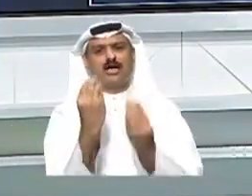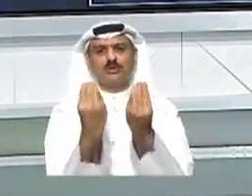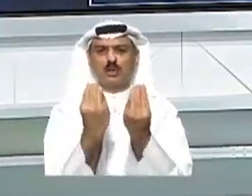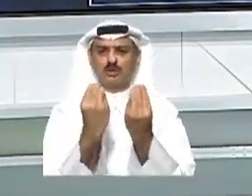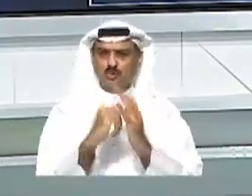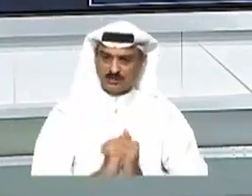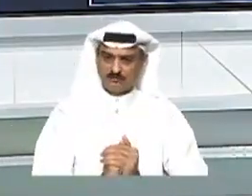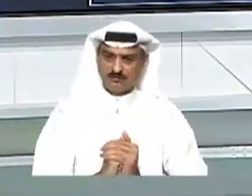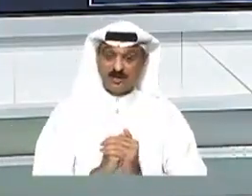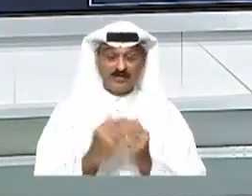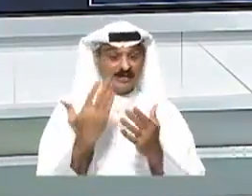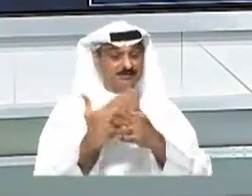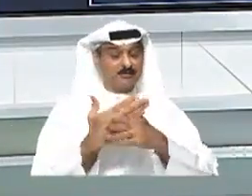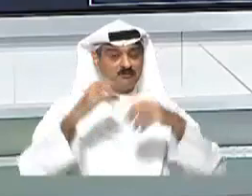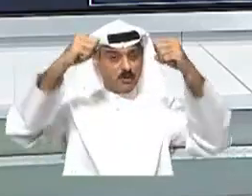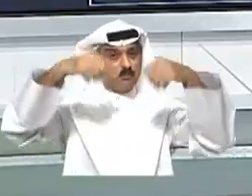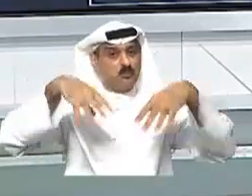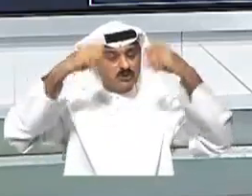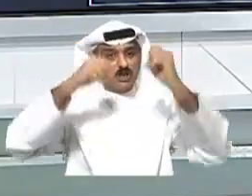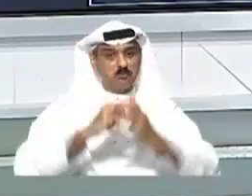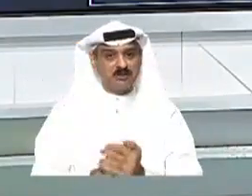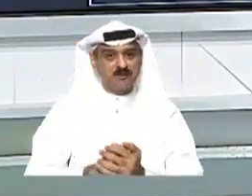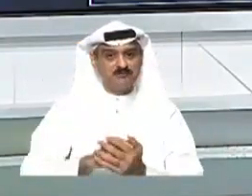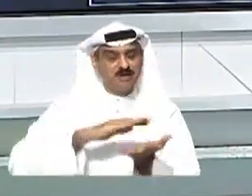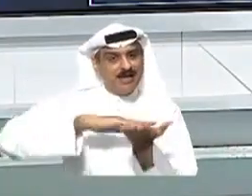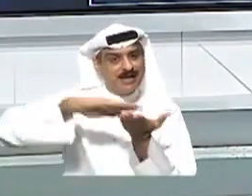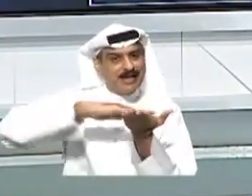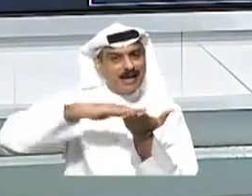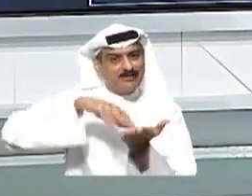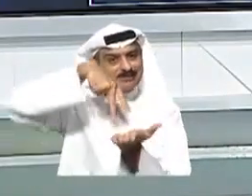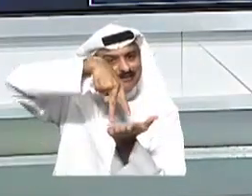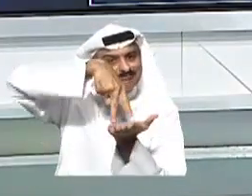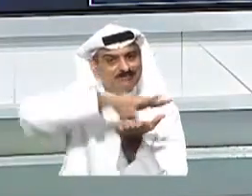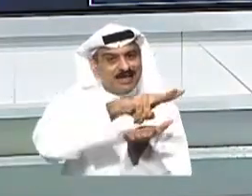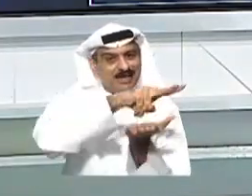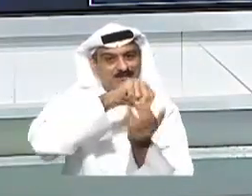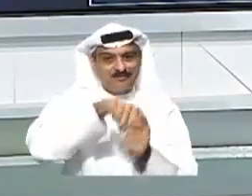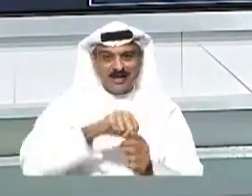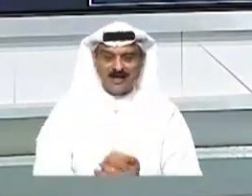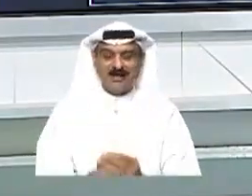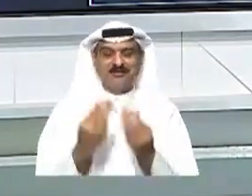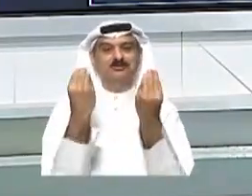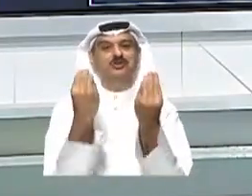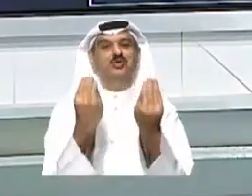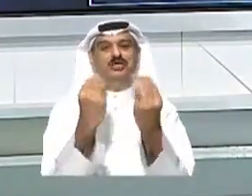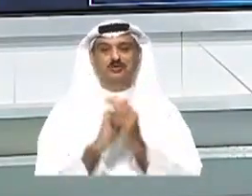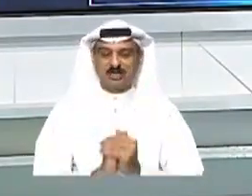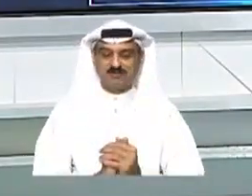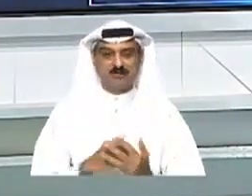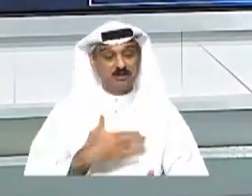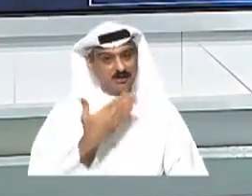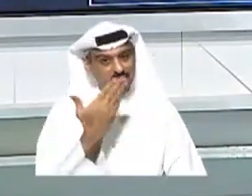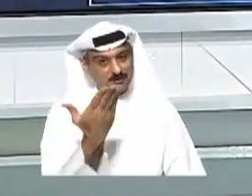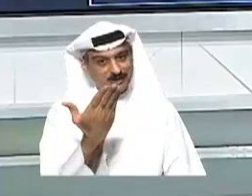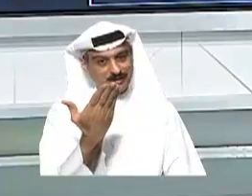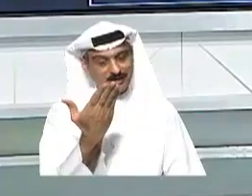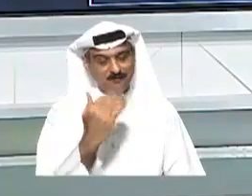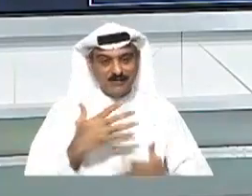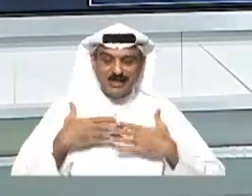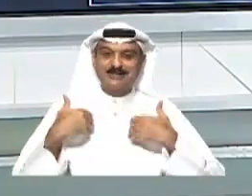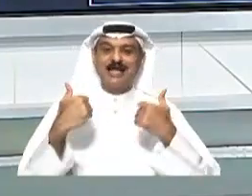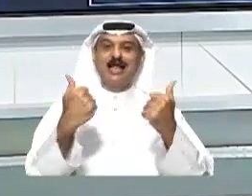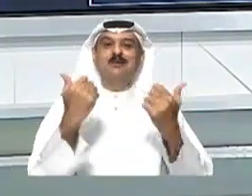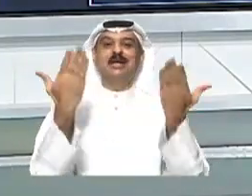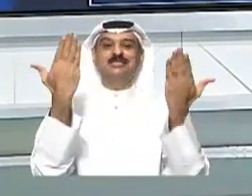الأجواء الممطرة، خاصة أن قد تكون بعض الطرقات زلقة خلال هذه الأيام، مع تمنياتنا طبعا لكم